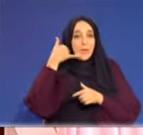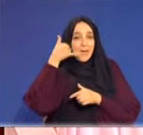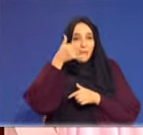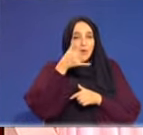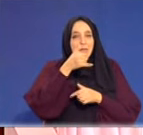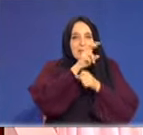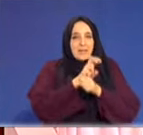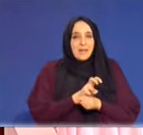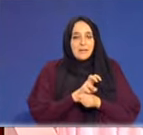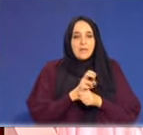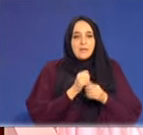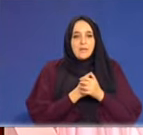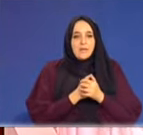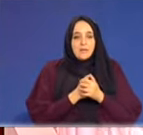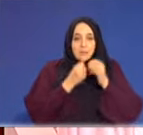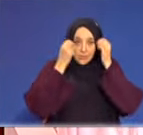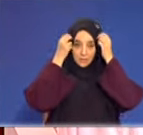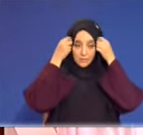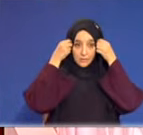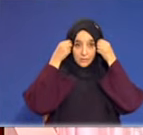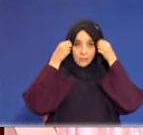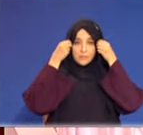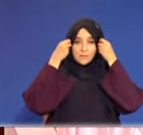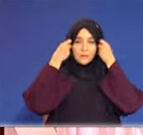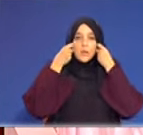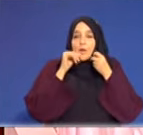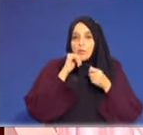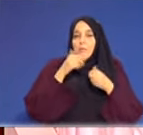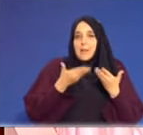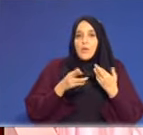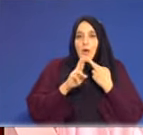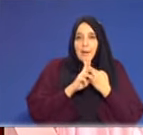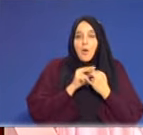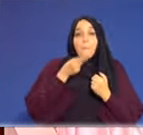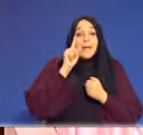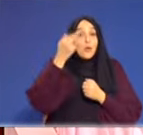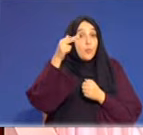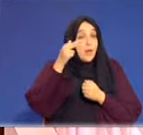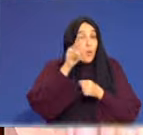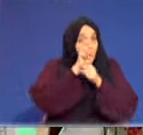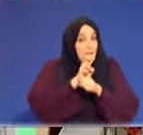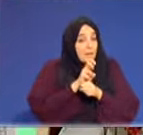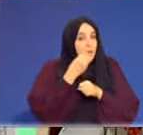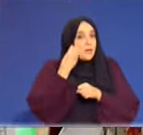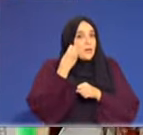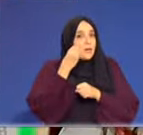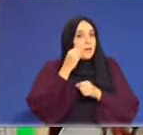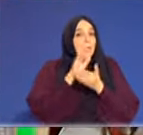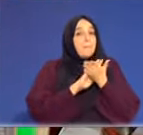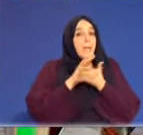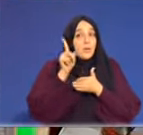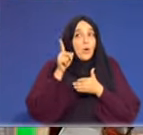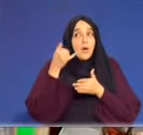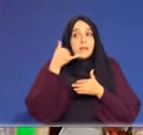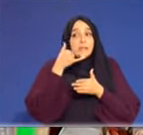بعض نعم إذا الوثائق كان المتابعة. ستسمعين الجواب الآن. طيب فقط داعي الرقم نتاعك للإخوة. آمين أم